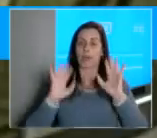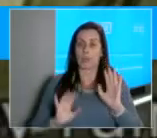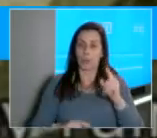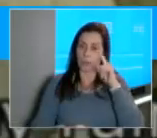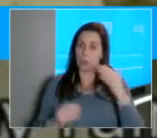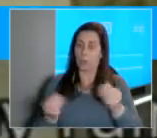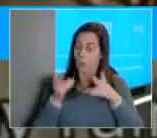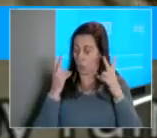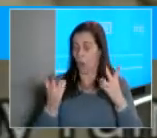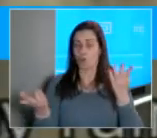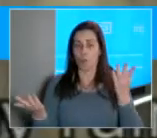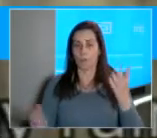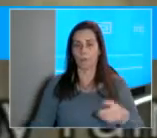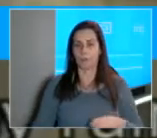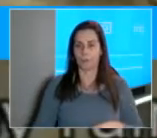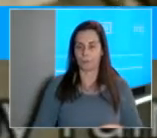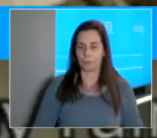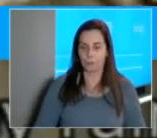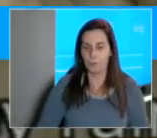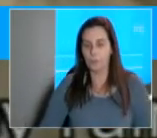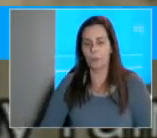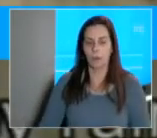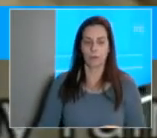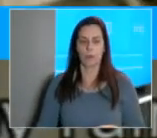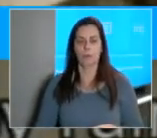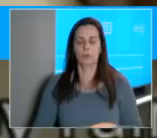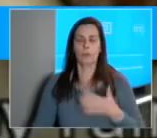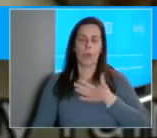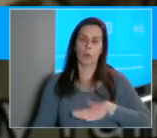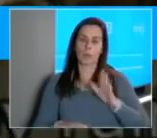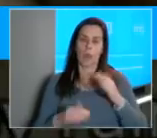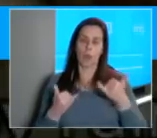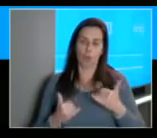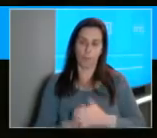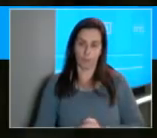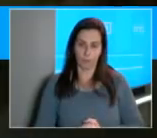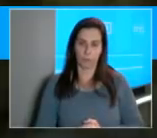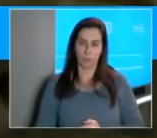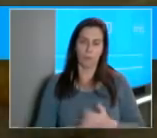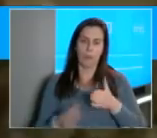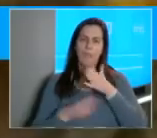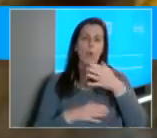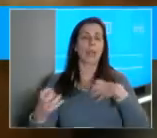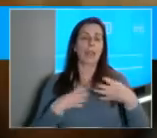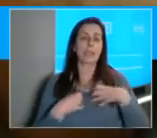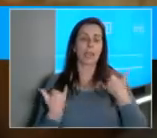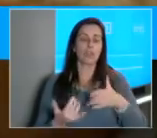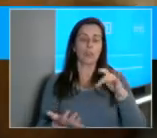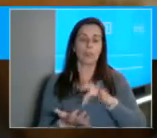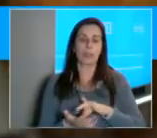אני חושב שזה דבר שהוא מאוד מאוד חשוב. אני עושה עכשיו הפסקה ורוצה לפנות למוחמד בקרי,